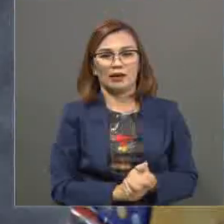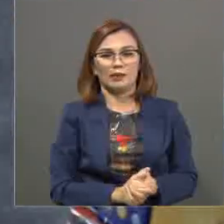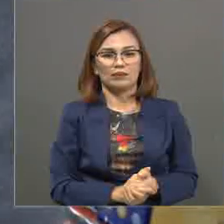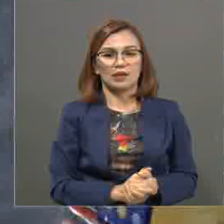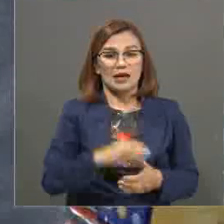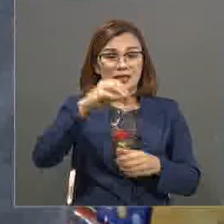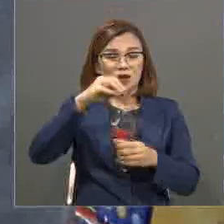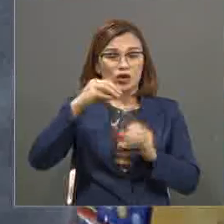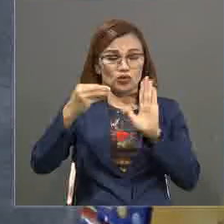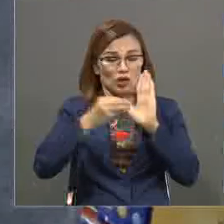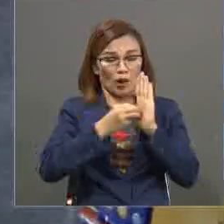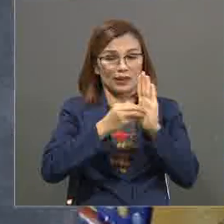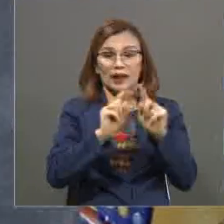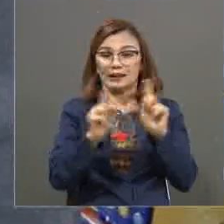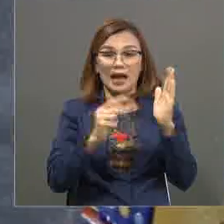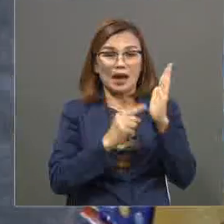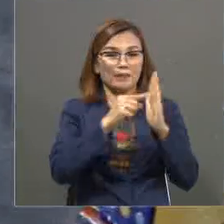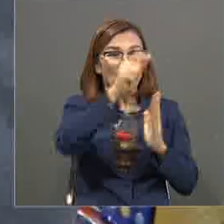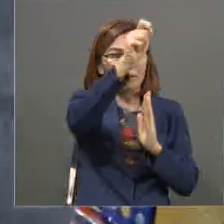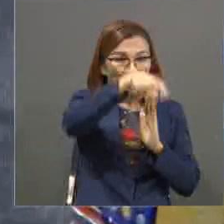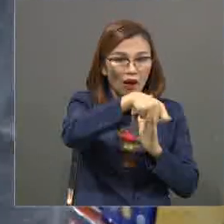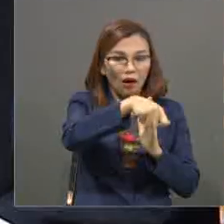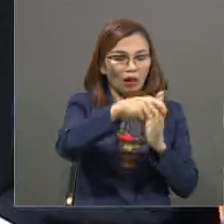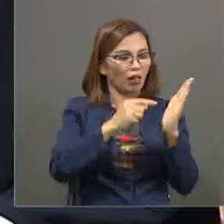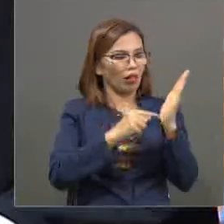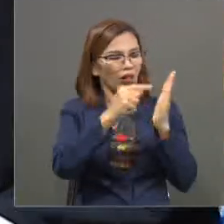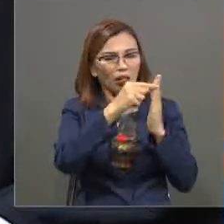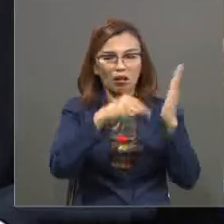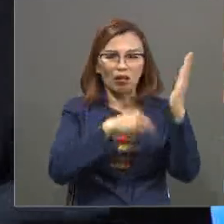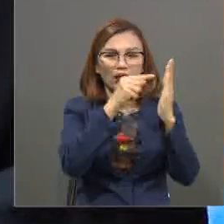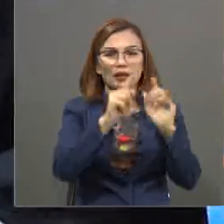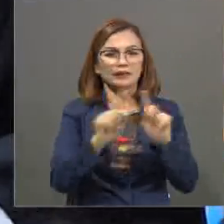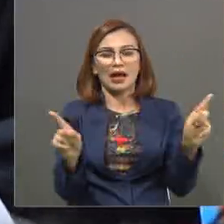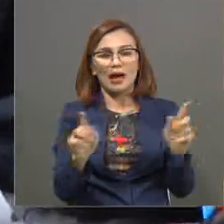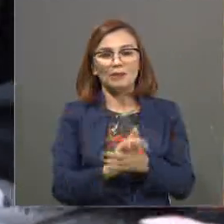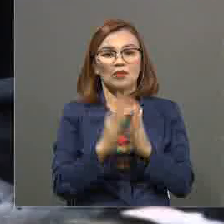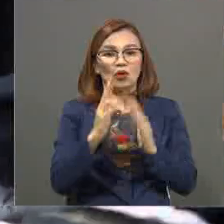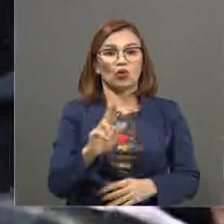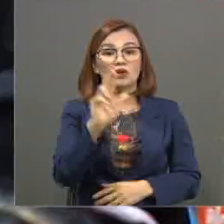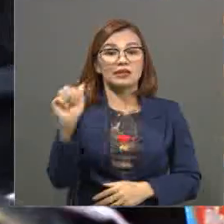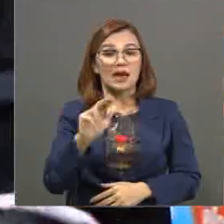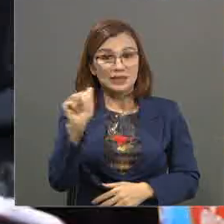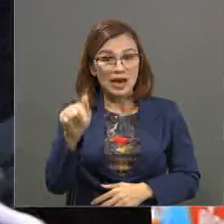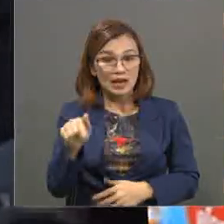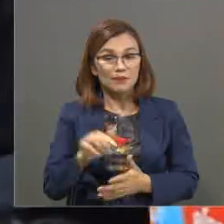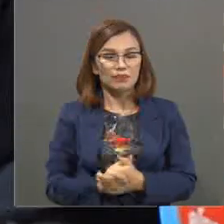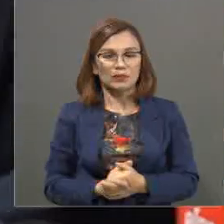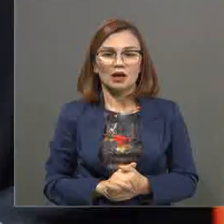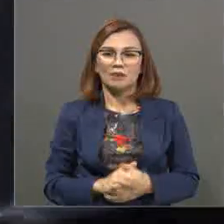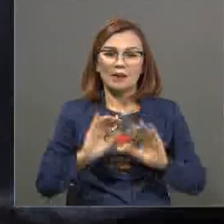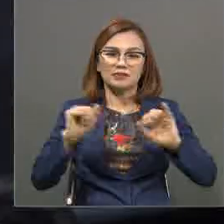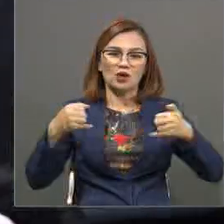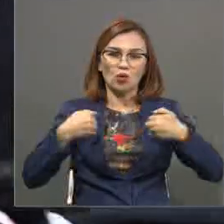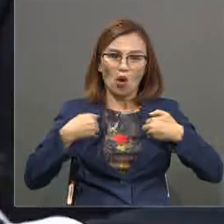จังหวัดนี้แต่กลายเป็นว่าคนที่มาใช้สิทธิ์ของเขาเนี่ยมันอยู่อีกที่อื่นนะฮะทั้งๆที่คนที่ใช้ไปที่มาแอบอ้างใช้เนี่ยมันไม่ใช่เจ้าของ